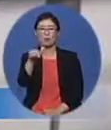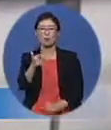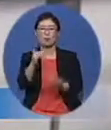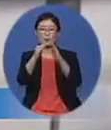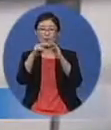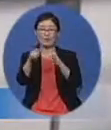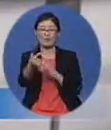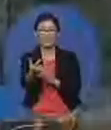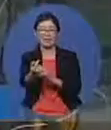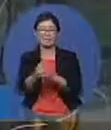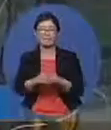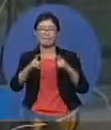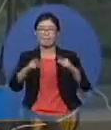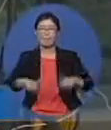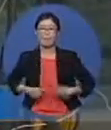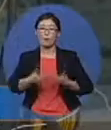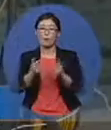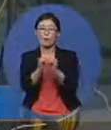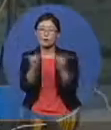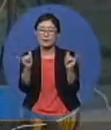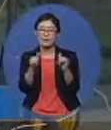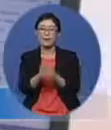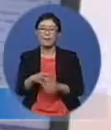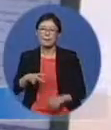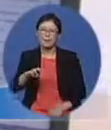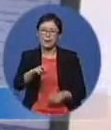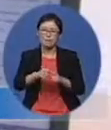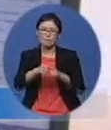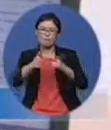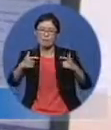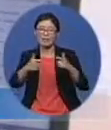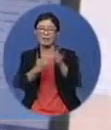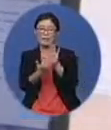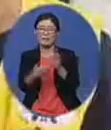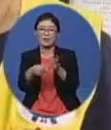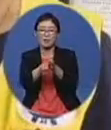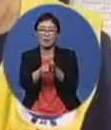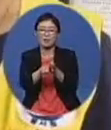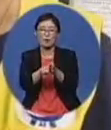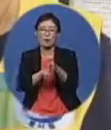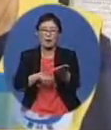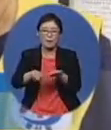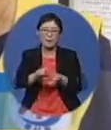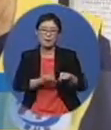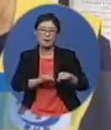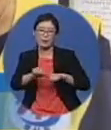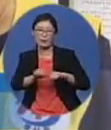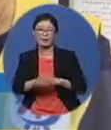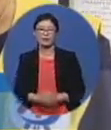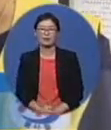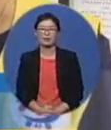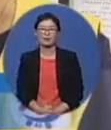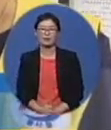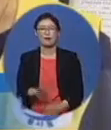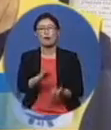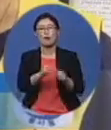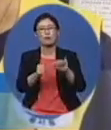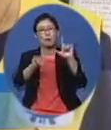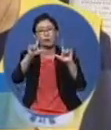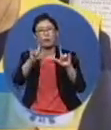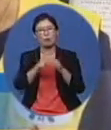지역 자원봉사원들이 메르스 확산을 막기 위해 앞장서고 있습니다. 그렇게 가시는 거 이렇게 텔레비전에서 보니까